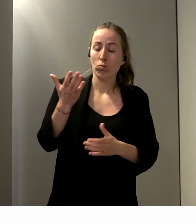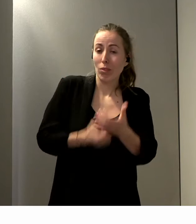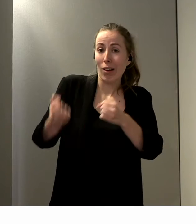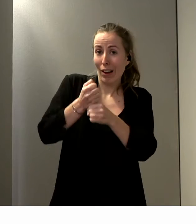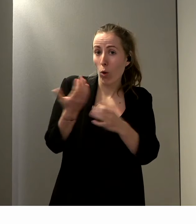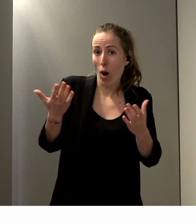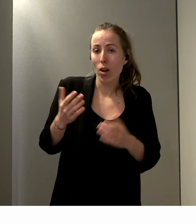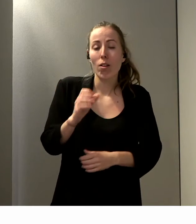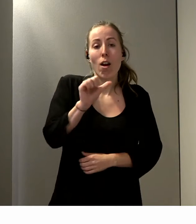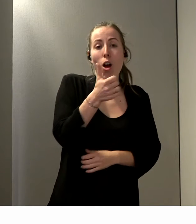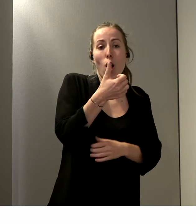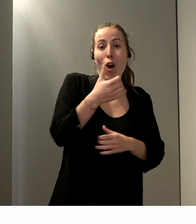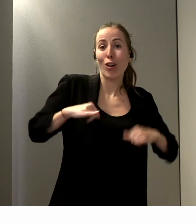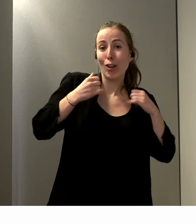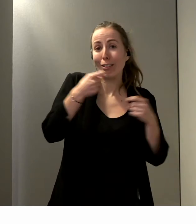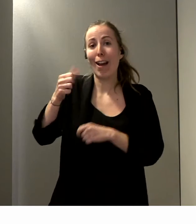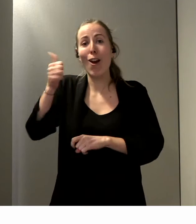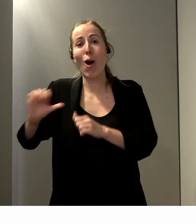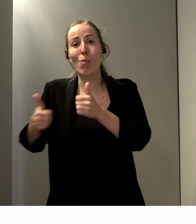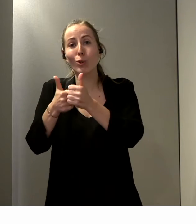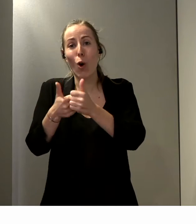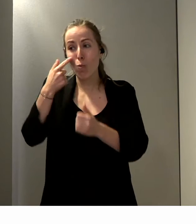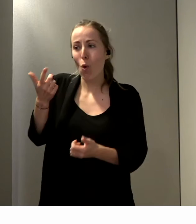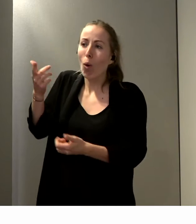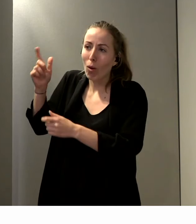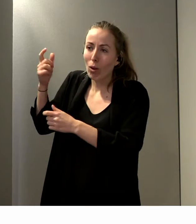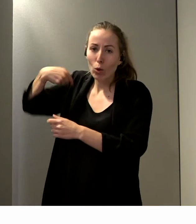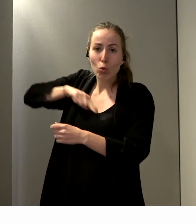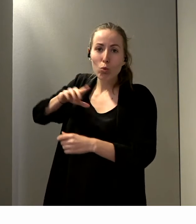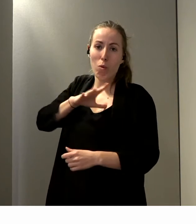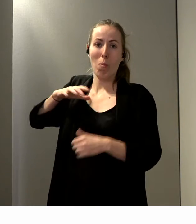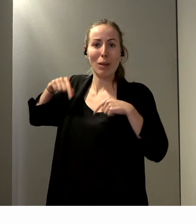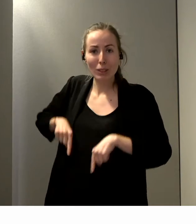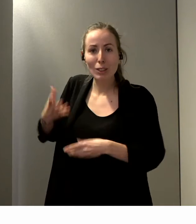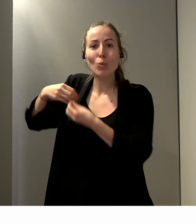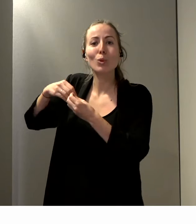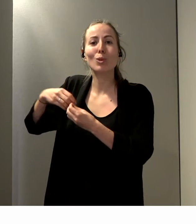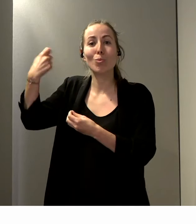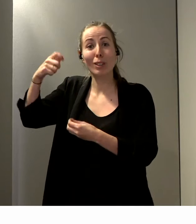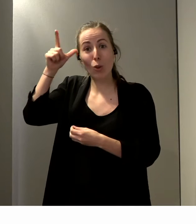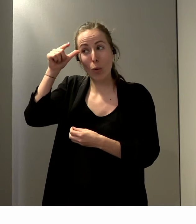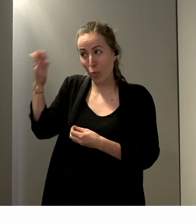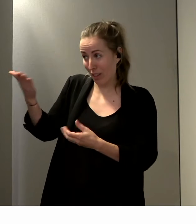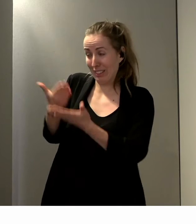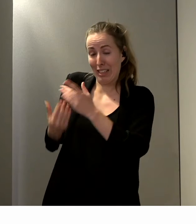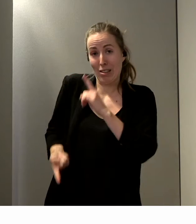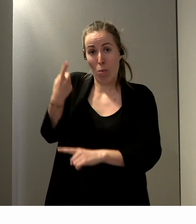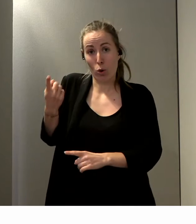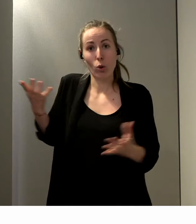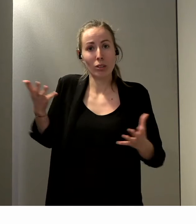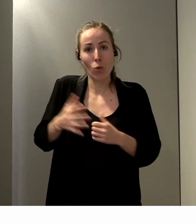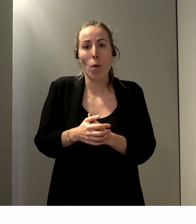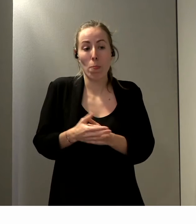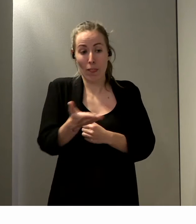moi, c'était quelque chose de très important pour la ministre et pour le président de la République, évidemment. C'est que ces jeunes,